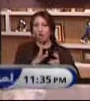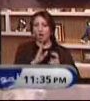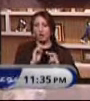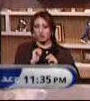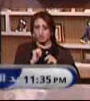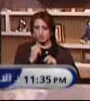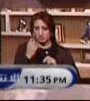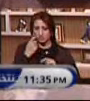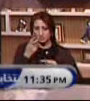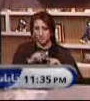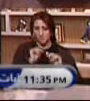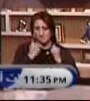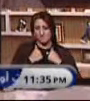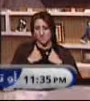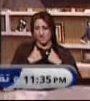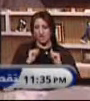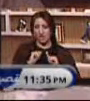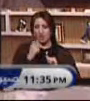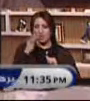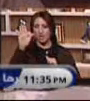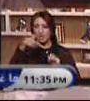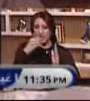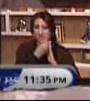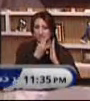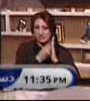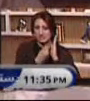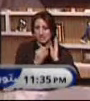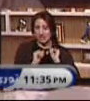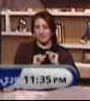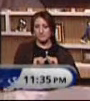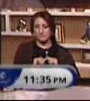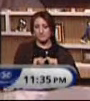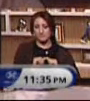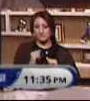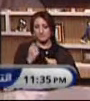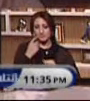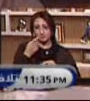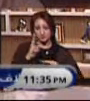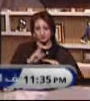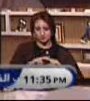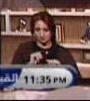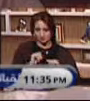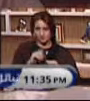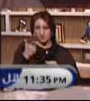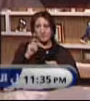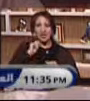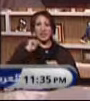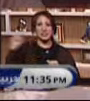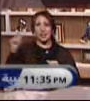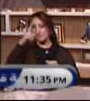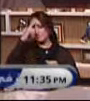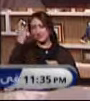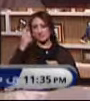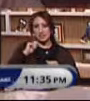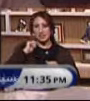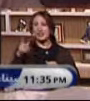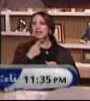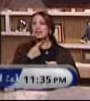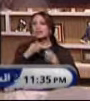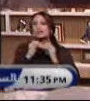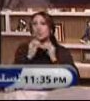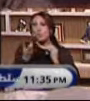يا خافر ابيض تعال انت يعني سبحان الله اللي اعزك الله لو واحد هيعدمه قل له نفسك في